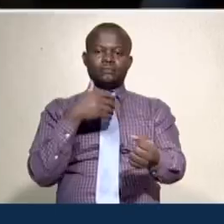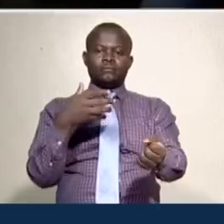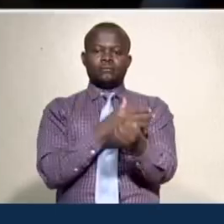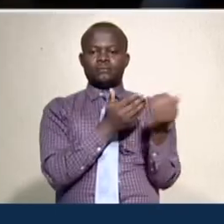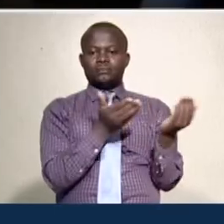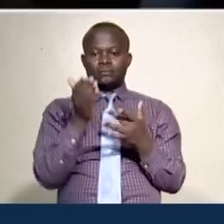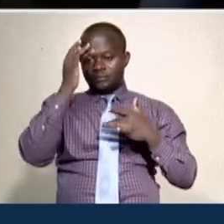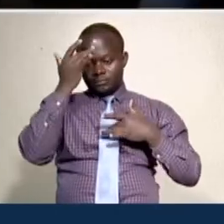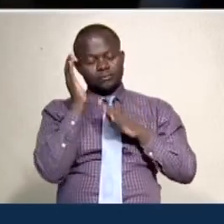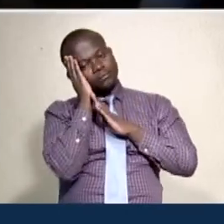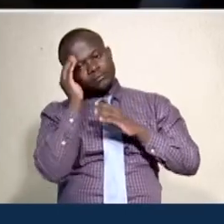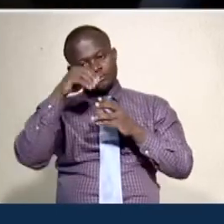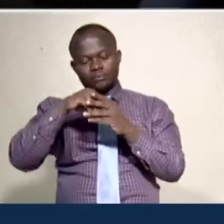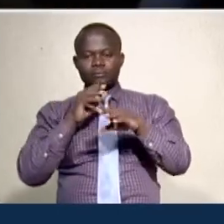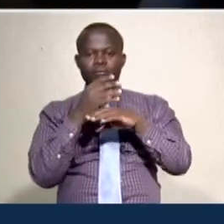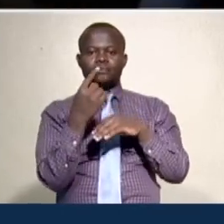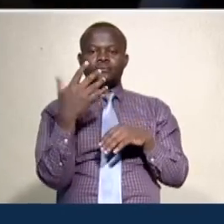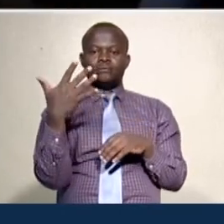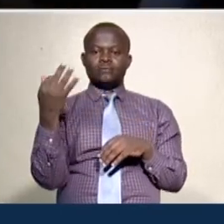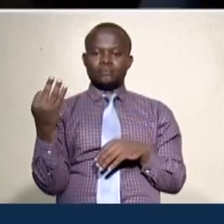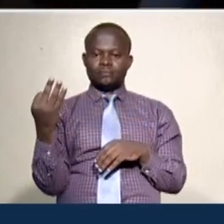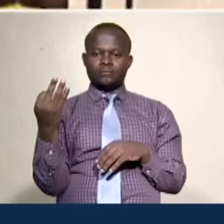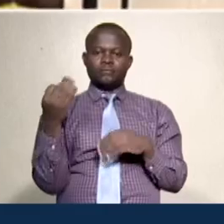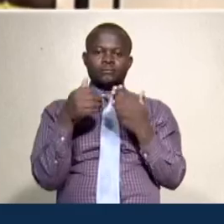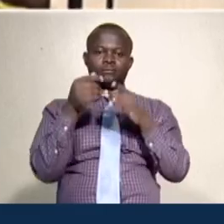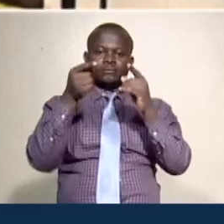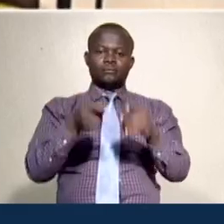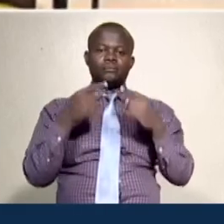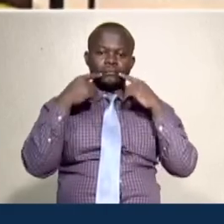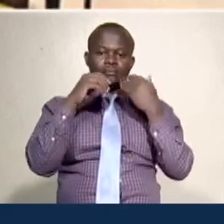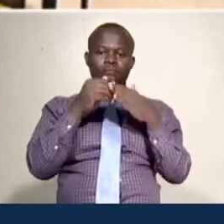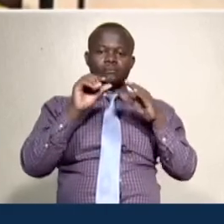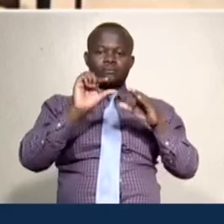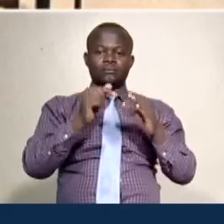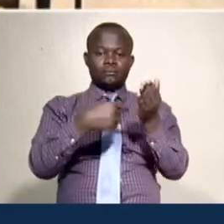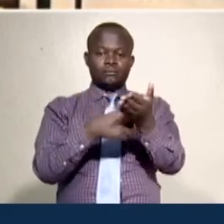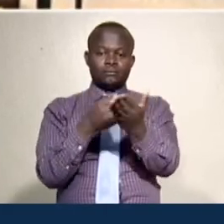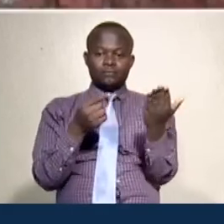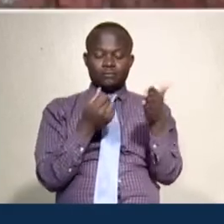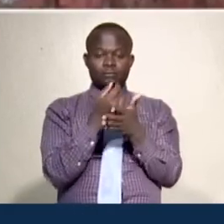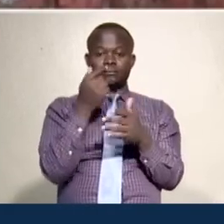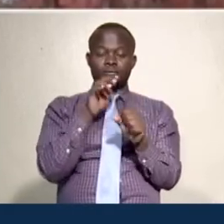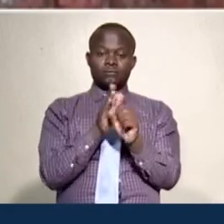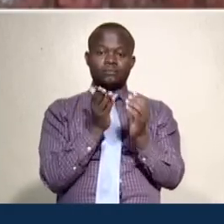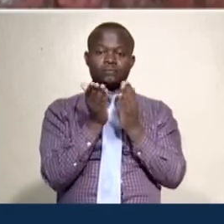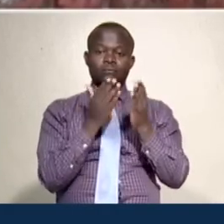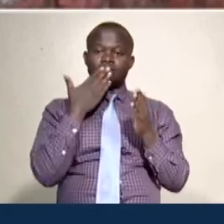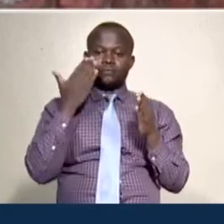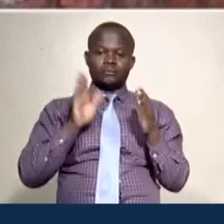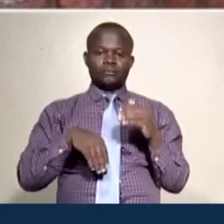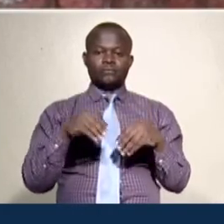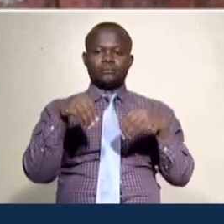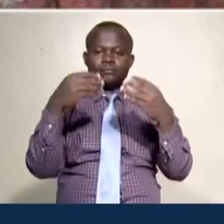kwakira abarwayi bararamo bagera ku 153. Ababigana bavuga ko ubuke bw'abahivuriza buterwa hanini na serivisi itanoze